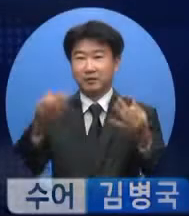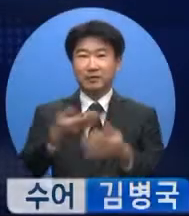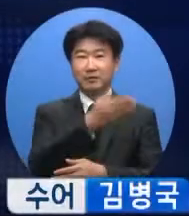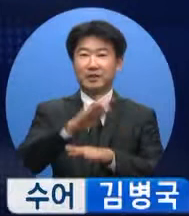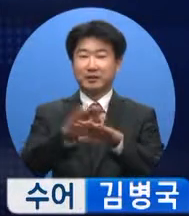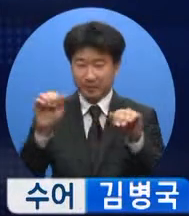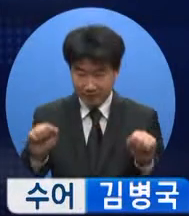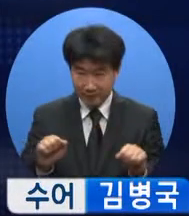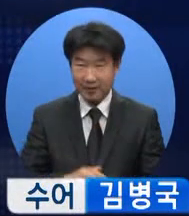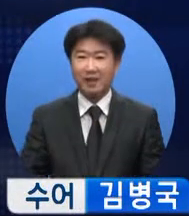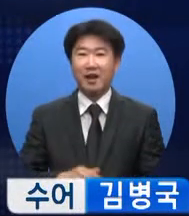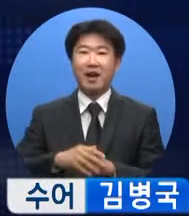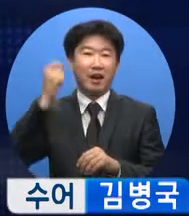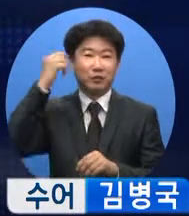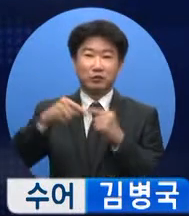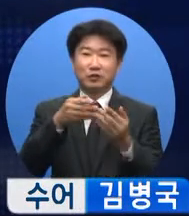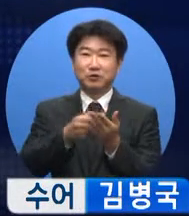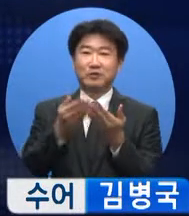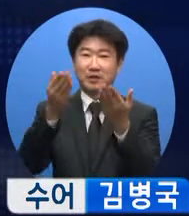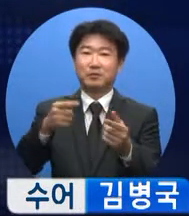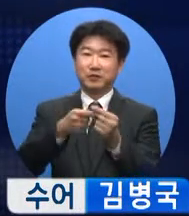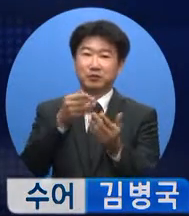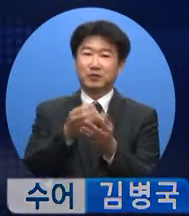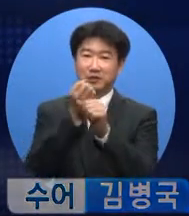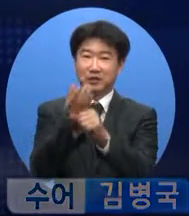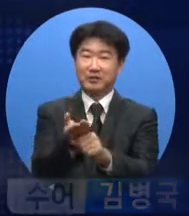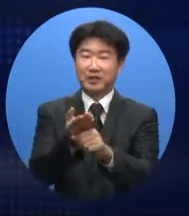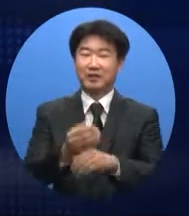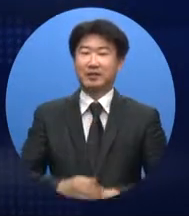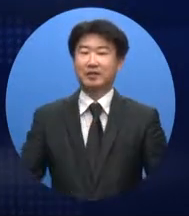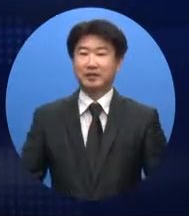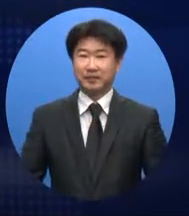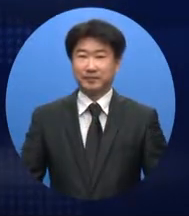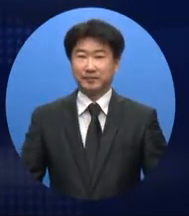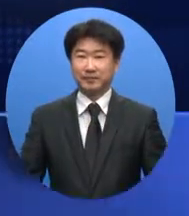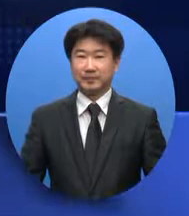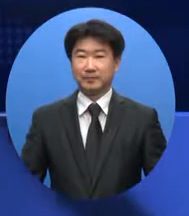시청자 여러분 안녕하십니까? 네트워크 합천입니다. 먼저 첫 소식부터 전해드리겠습니다.